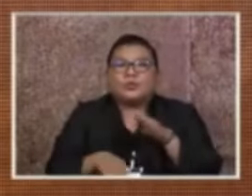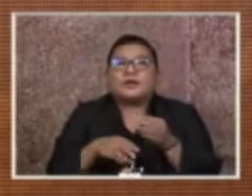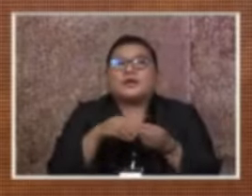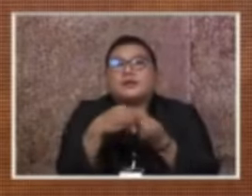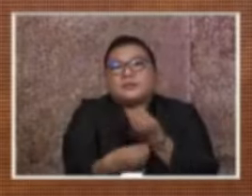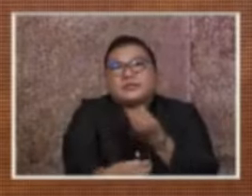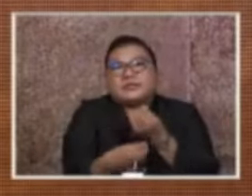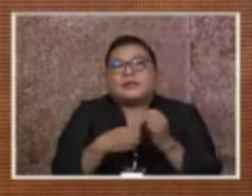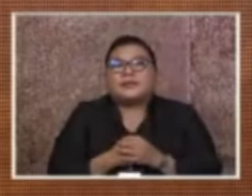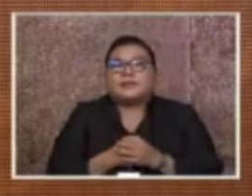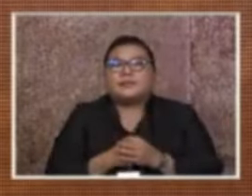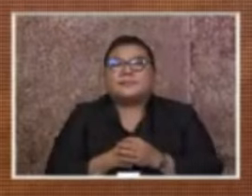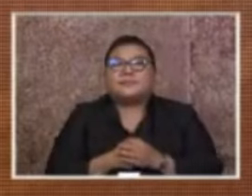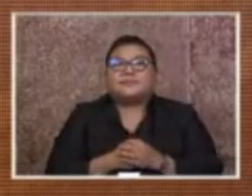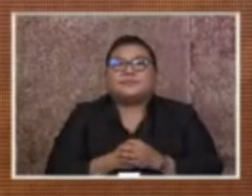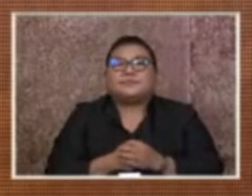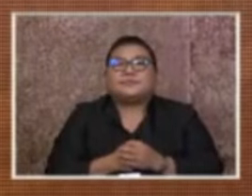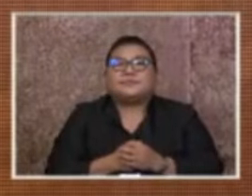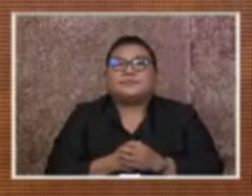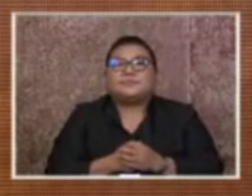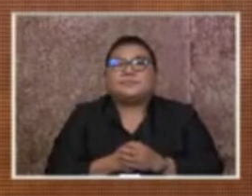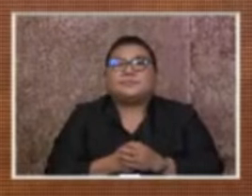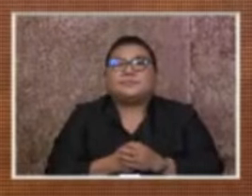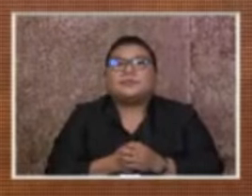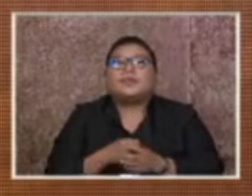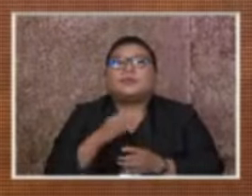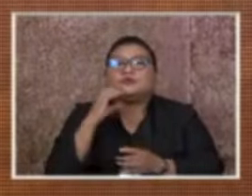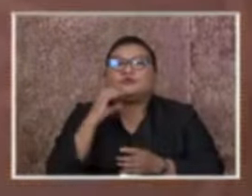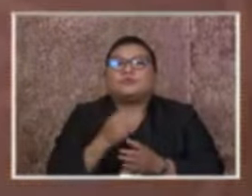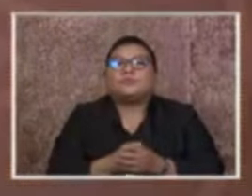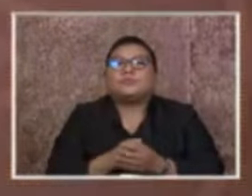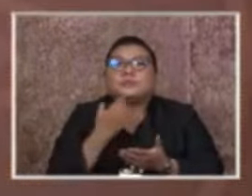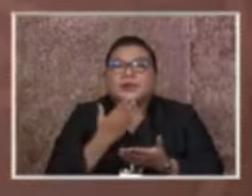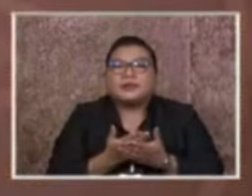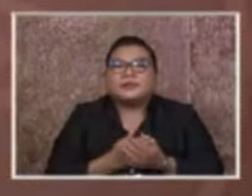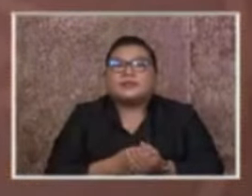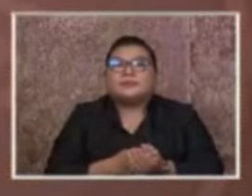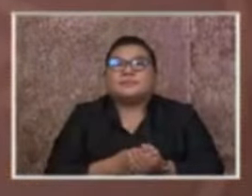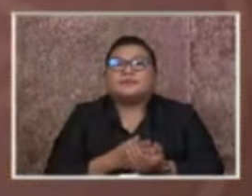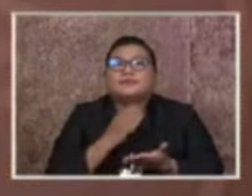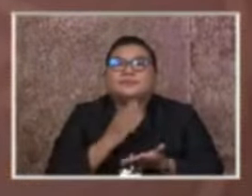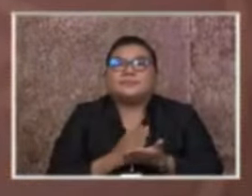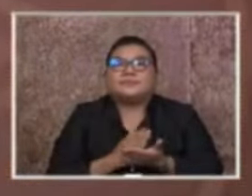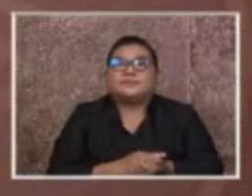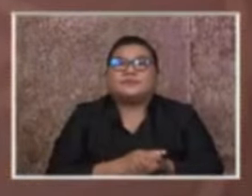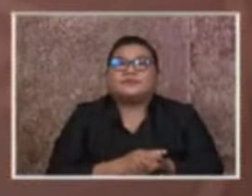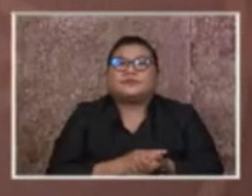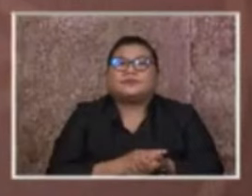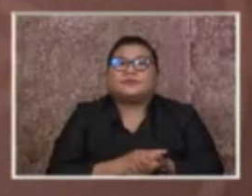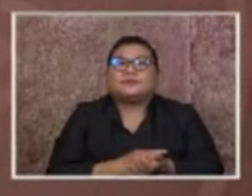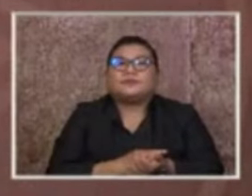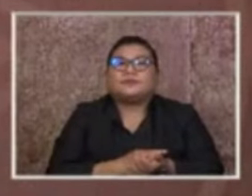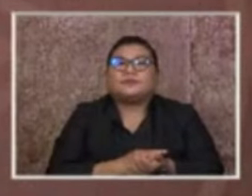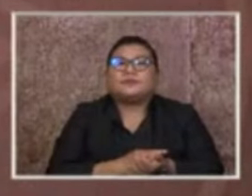Wayan masih ada waktu jika ini ditambahkan cukup baik terima kasih waktu Kami hentikan ya dan Kami